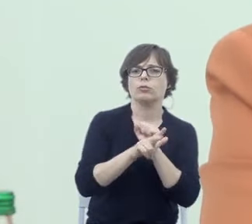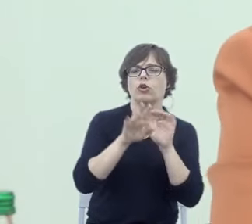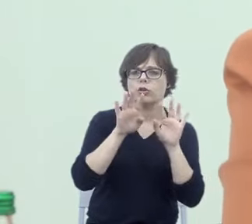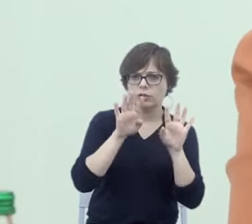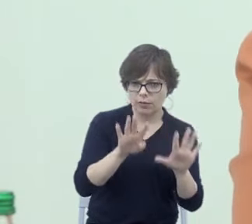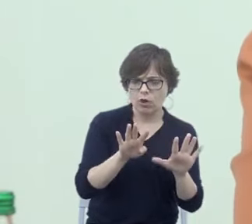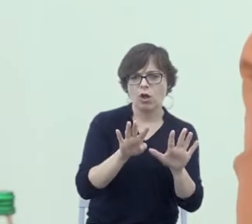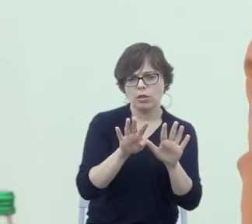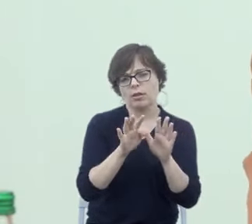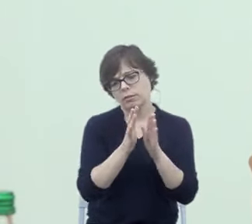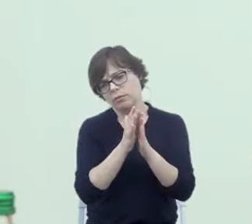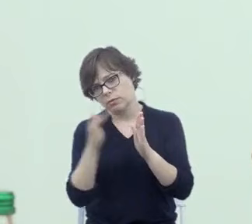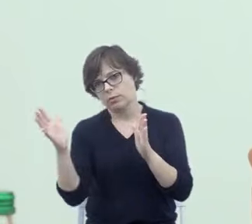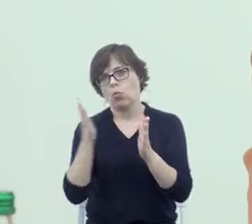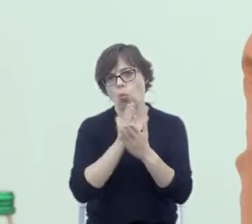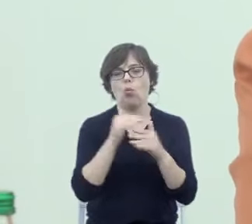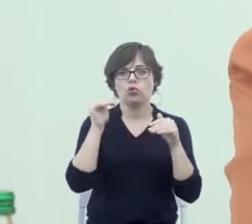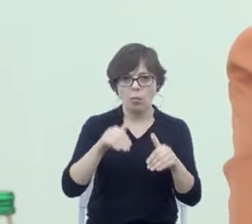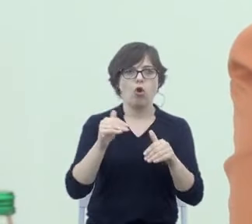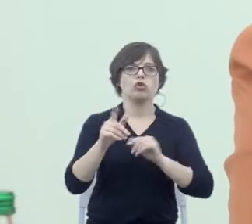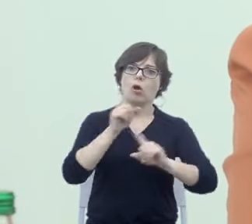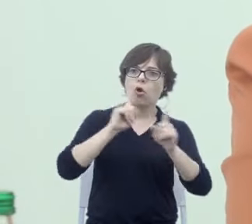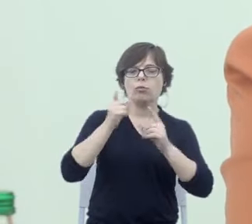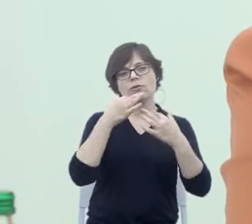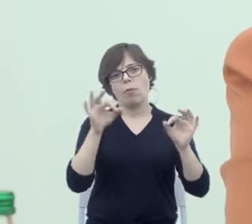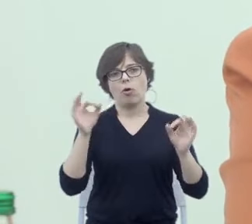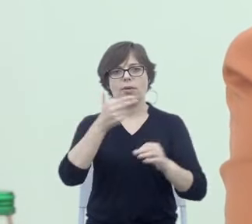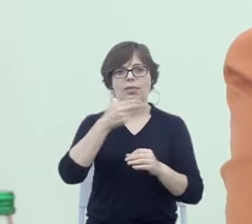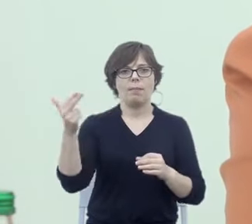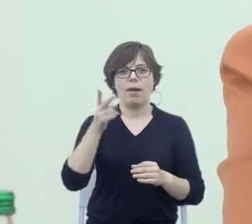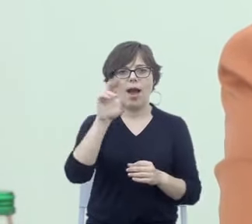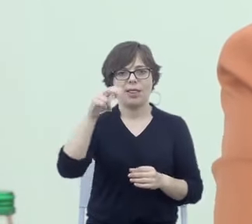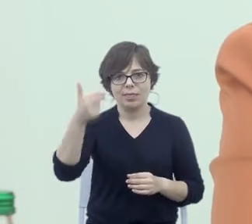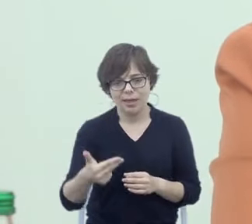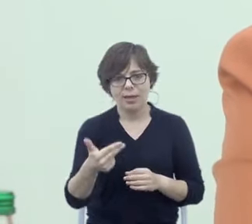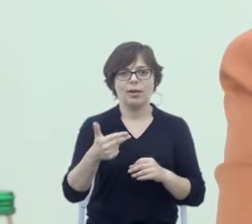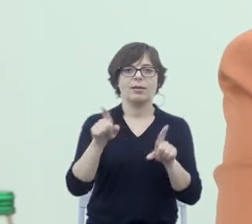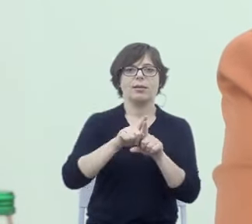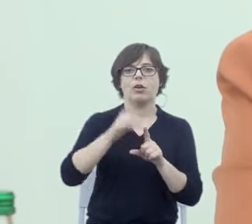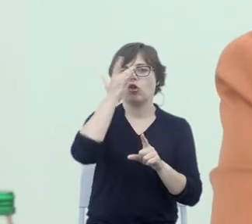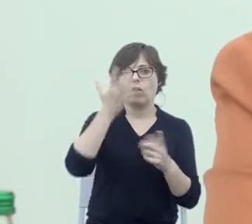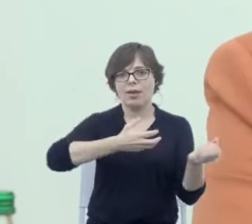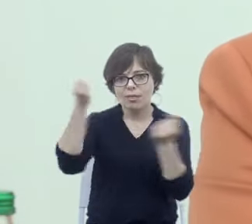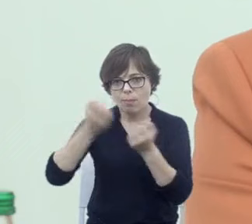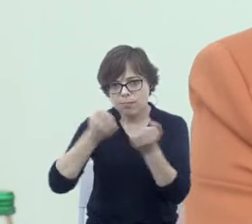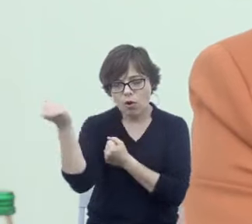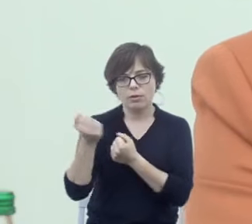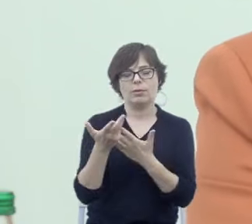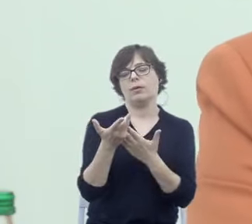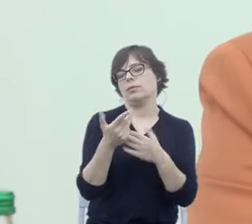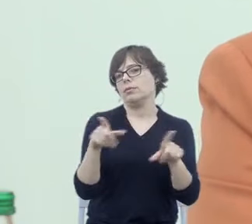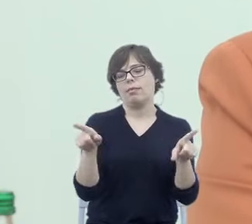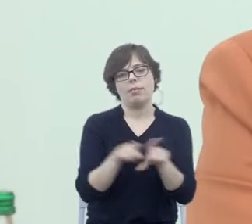1989 mówić o Katyniu, o deportacjach sowieckich, więcej o tym okresie.